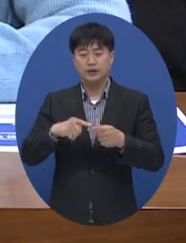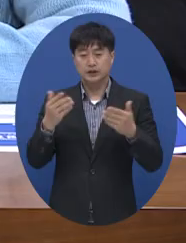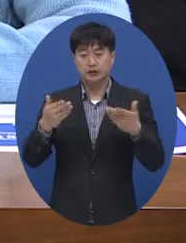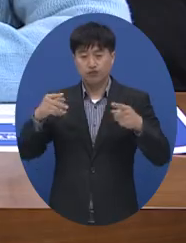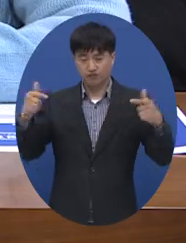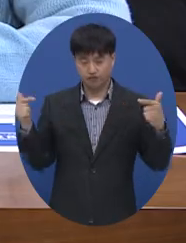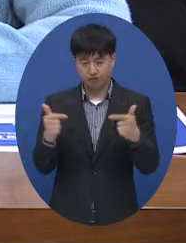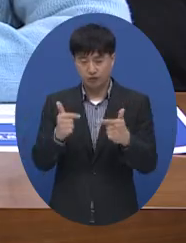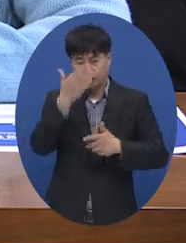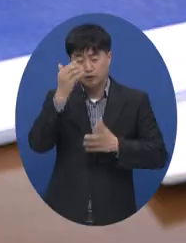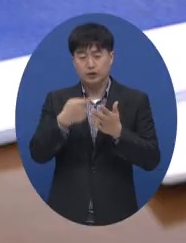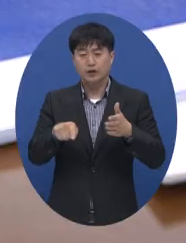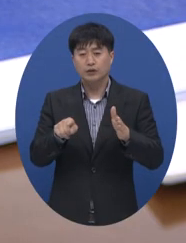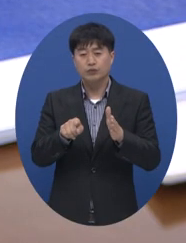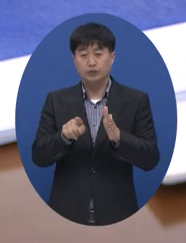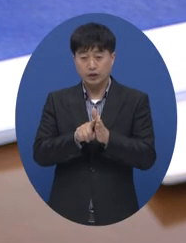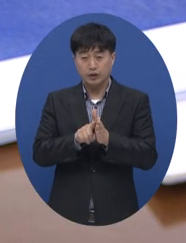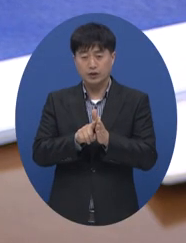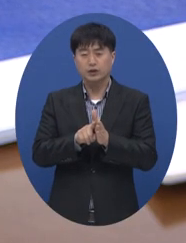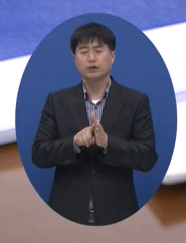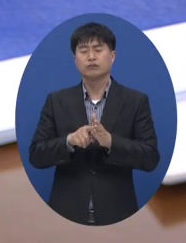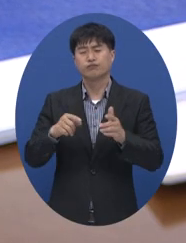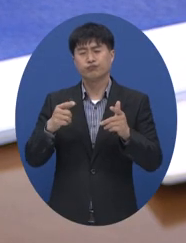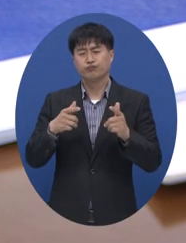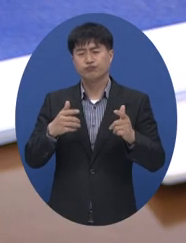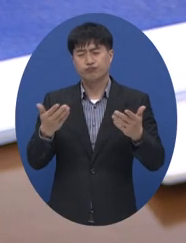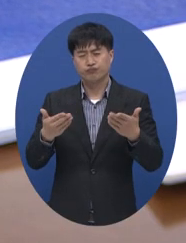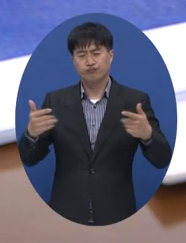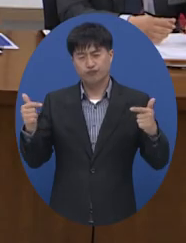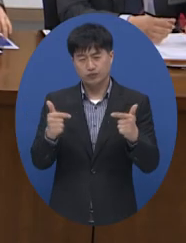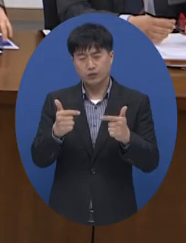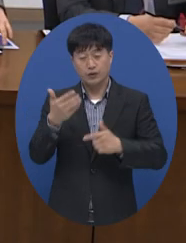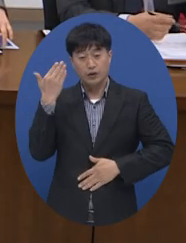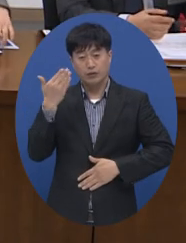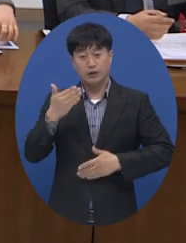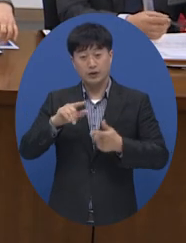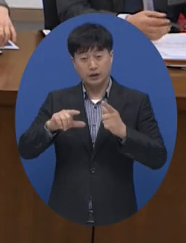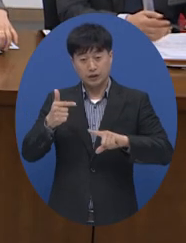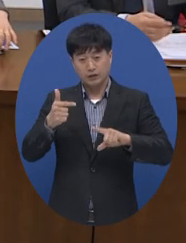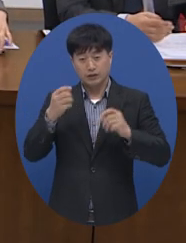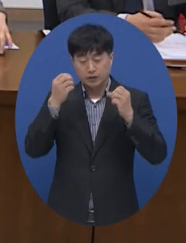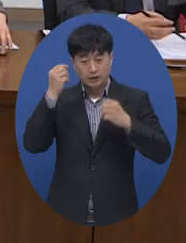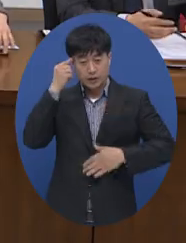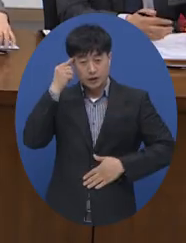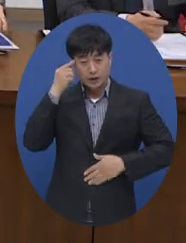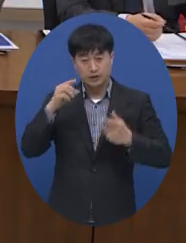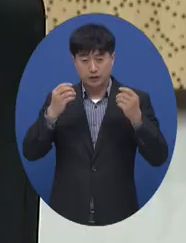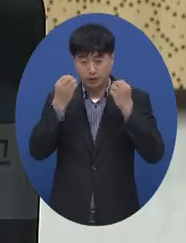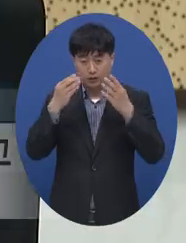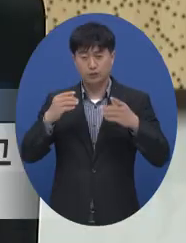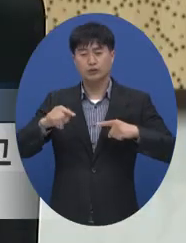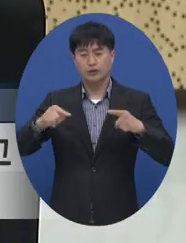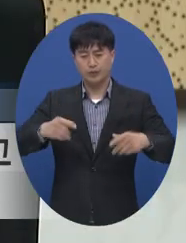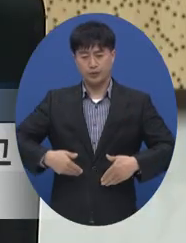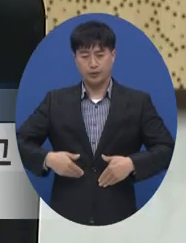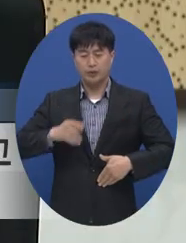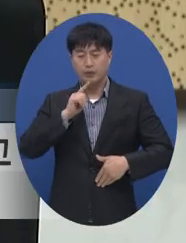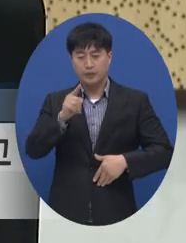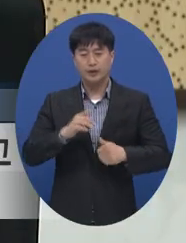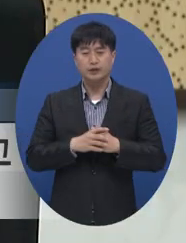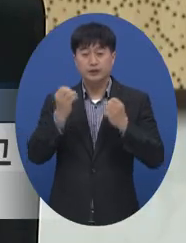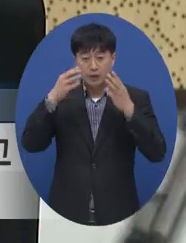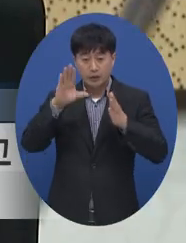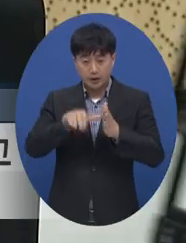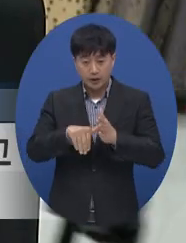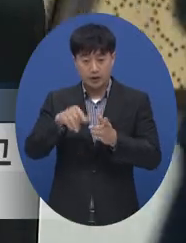위한 기회는 갈수록 줄어들고 있다며 과거와 다름을 인식하고 새로운 정책이 필요하다고 강조했습니다. 새로운 시대에